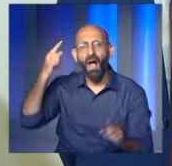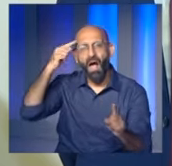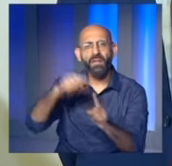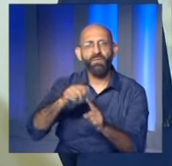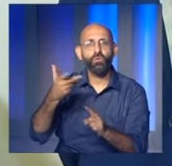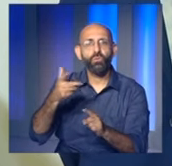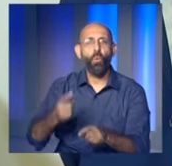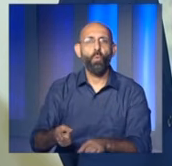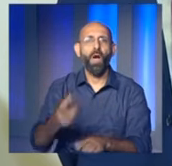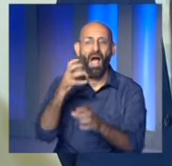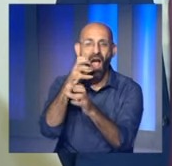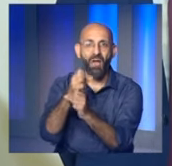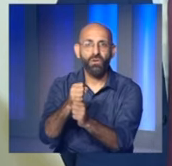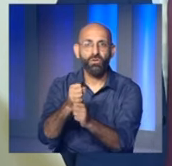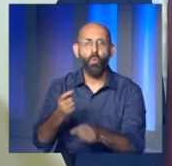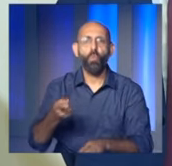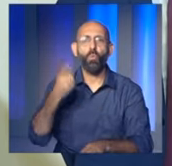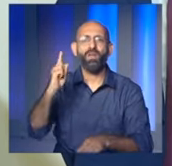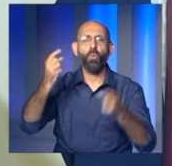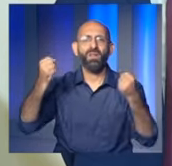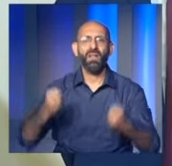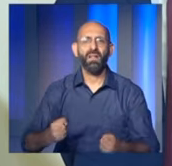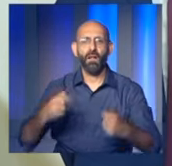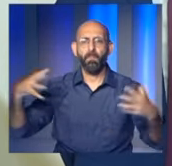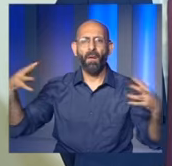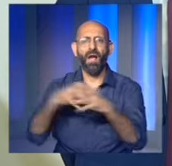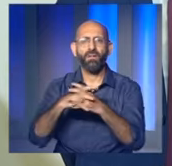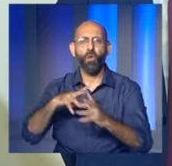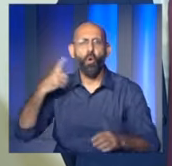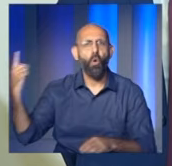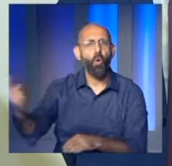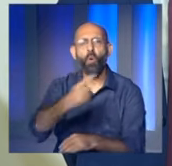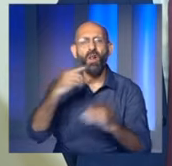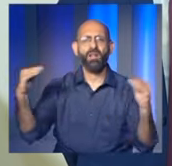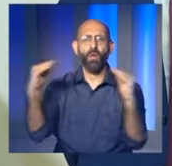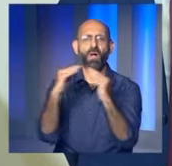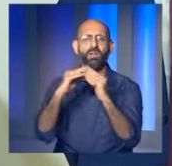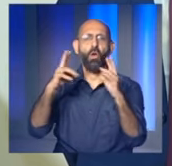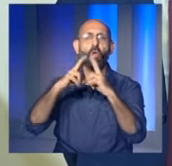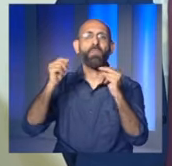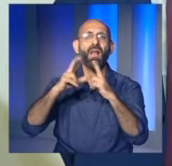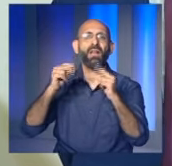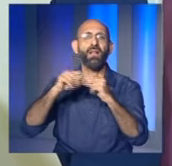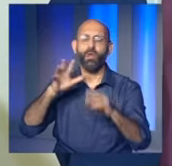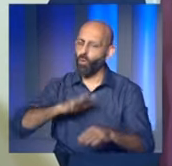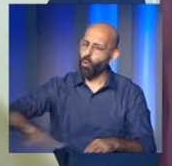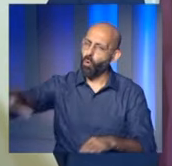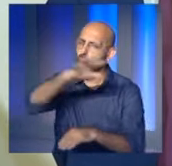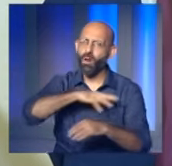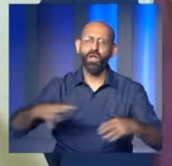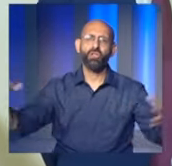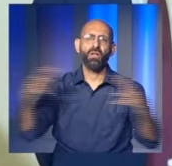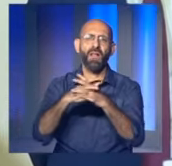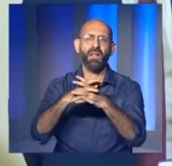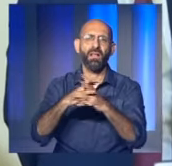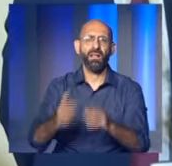بما يمثل ومن يمثل، ومستعدون للتعاون في كل ما من شأنه تأمين مصلحة اللبنانيين وحفظ